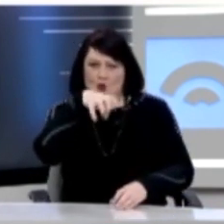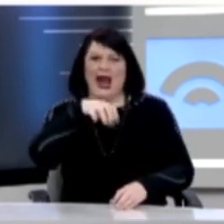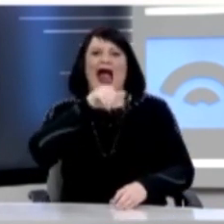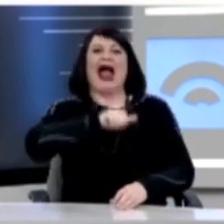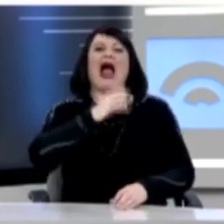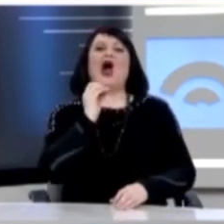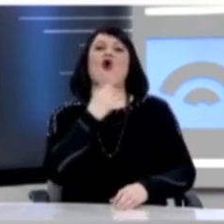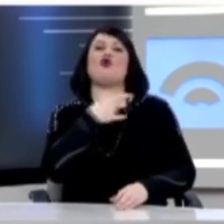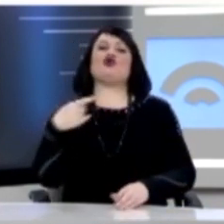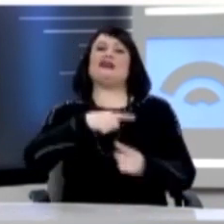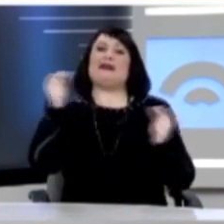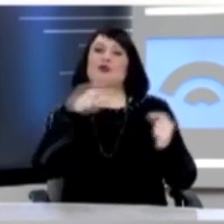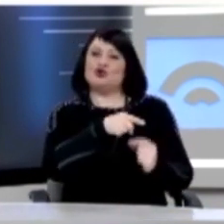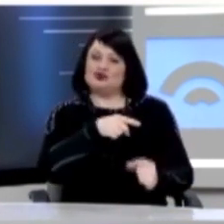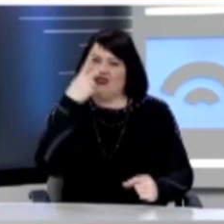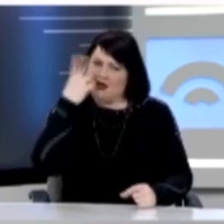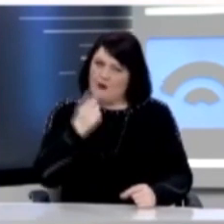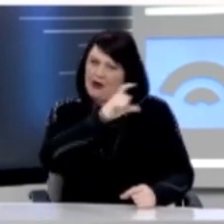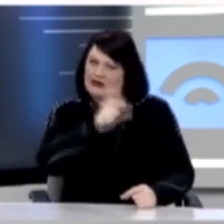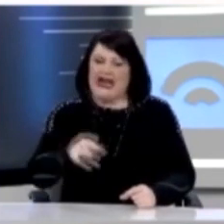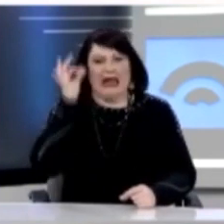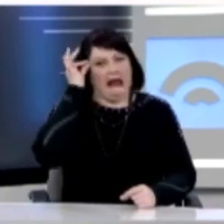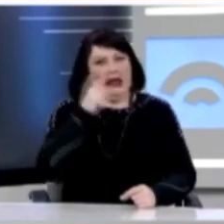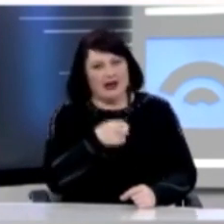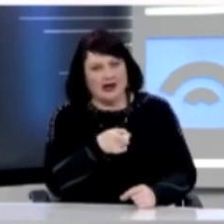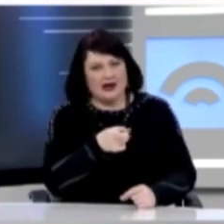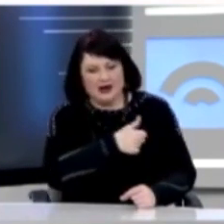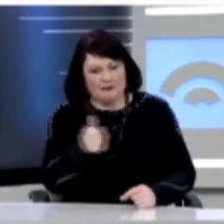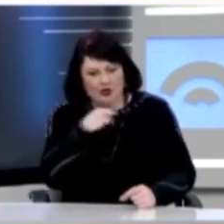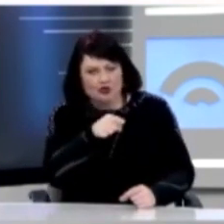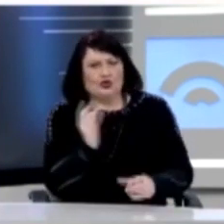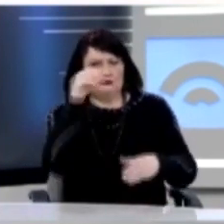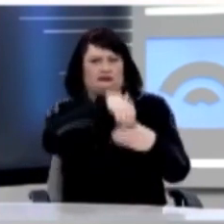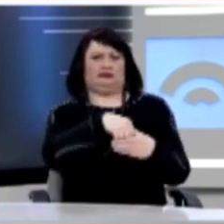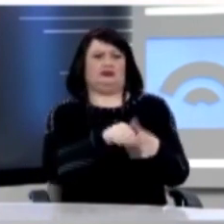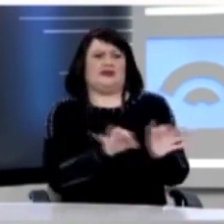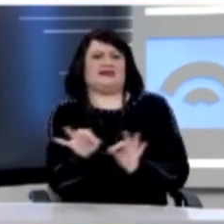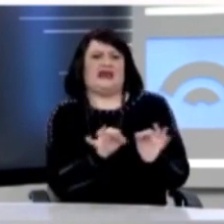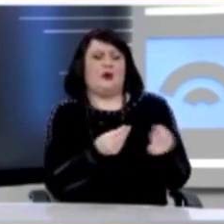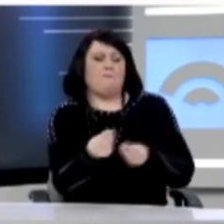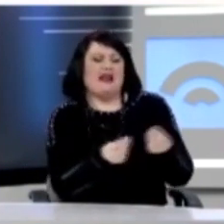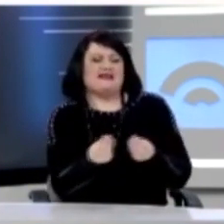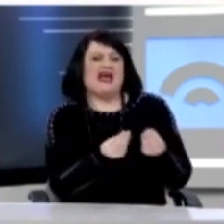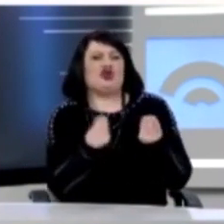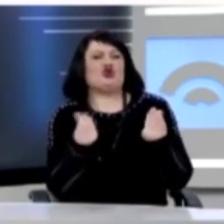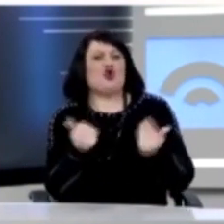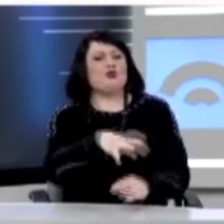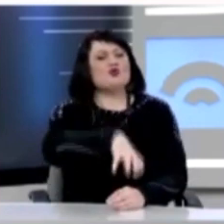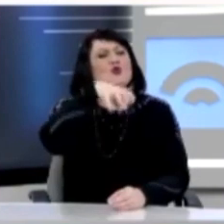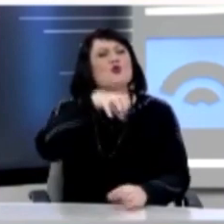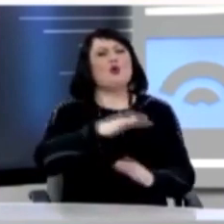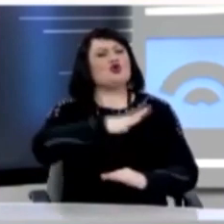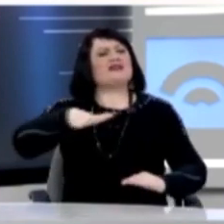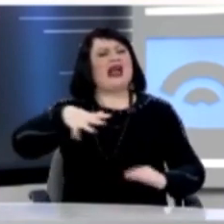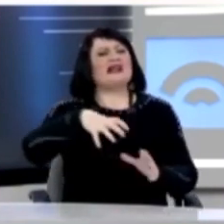ΑΟΣ και επομένως εμπλέκονται άμεσα στο σχεδιασμό και στο παζάρι για τον τρόπο και το